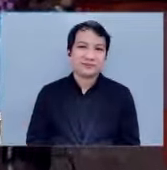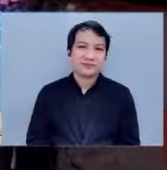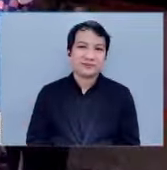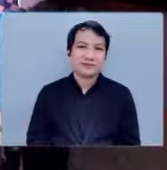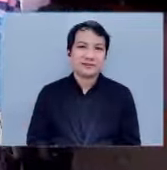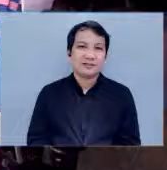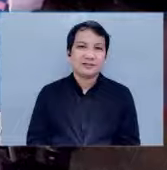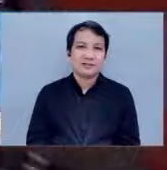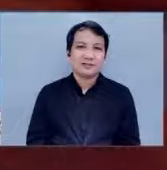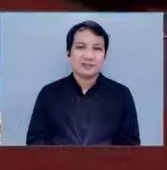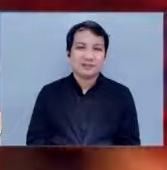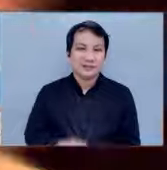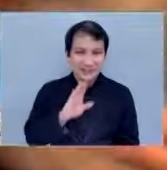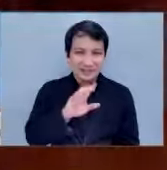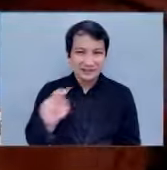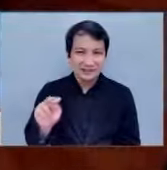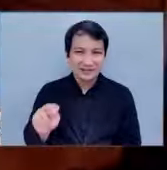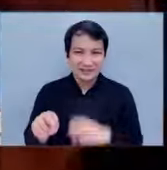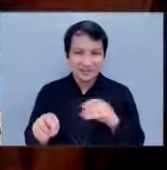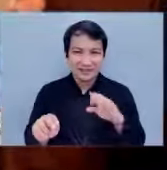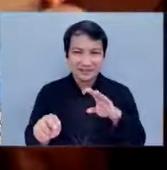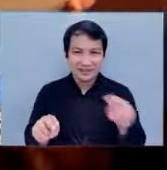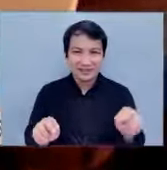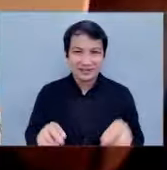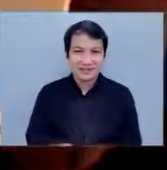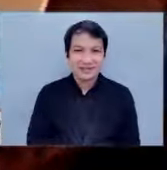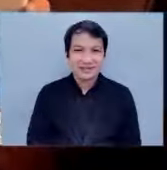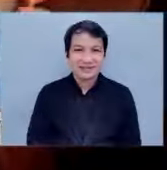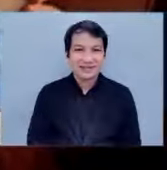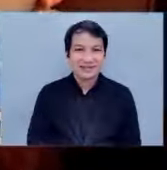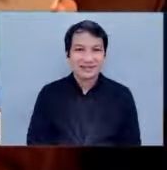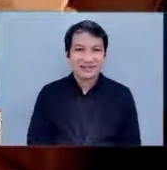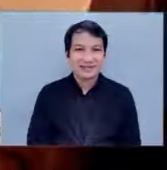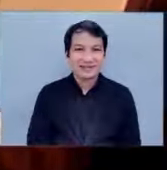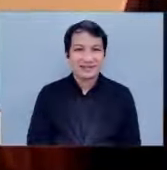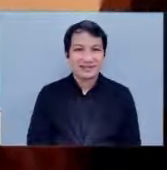Ben and Ben. We love you, Ben and Ben. Ben and Ben yun. Mali, mali.